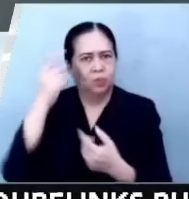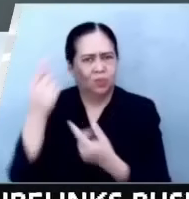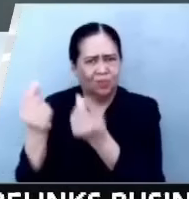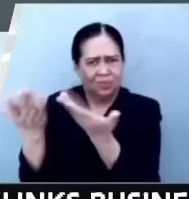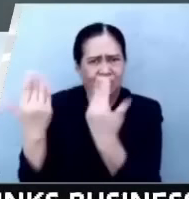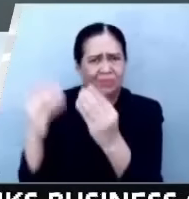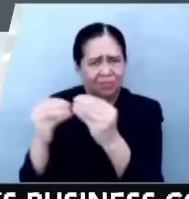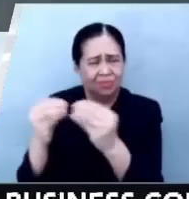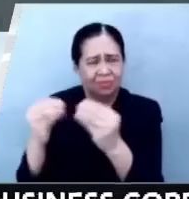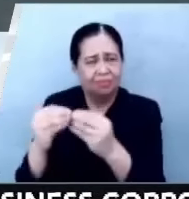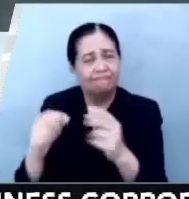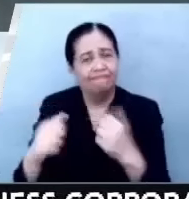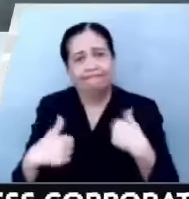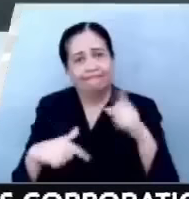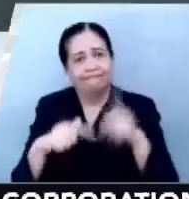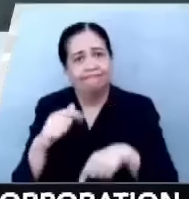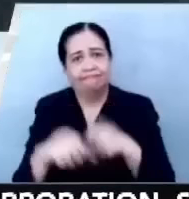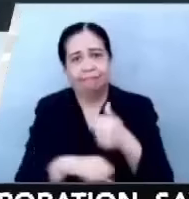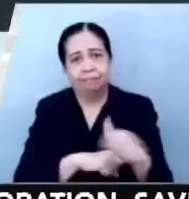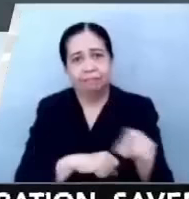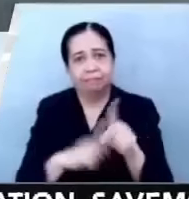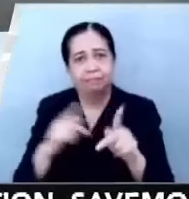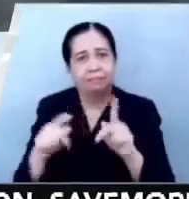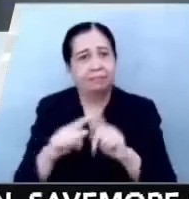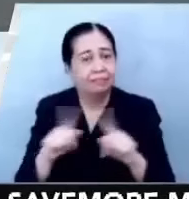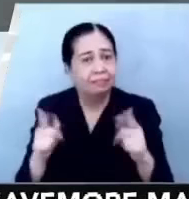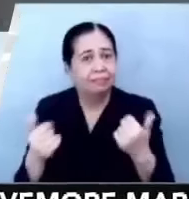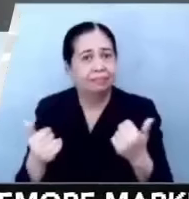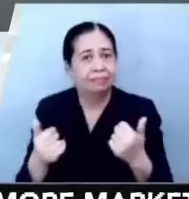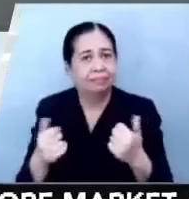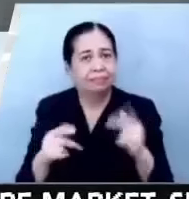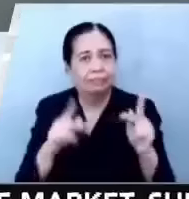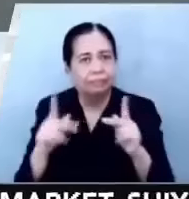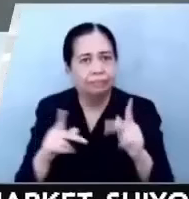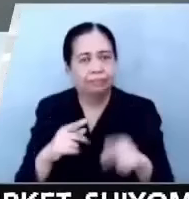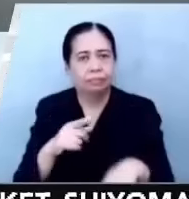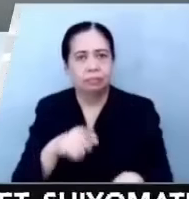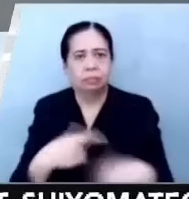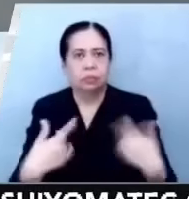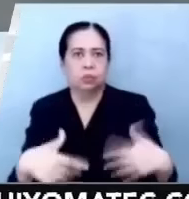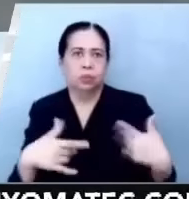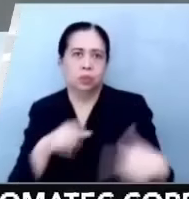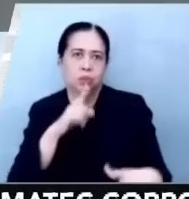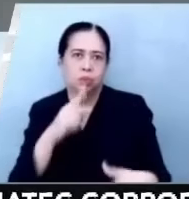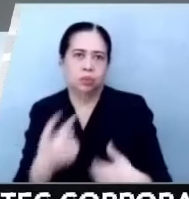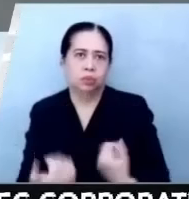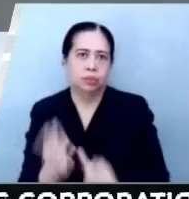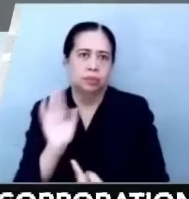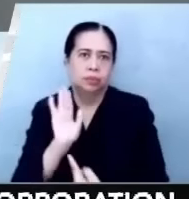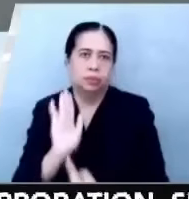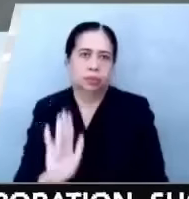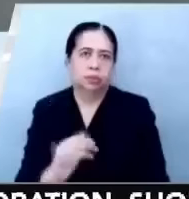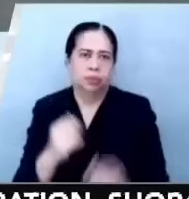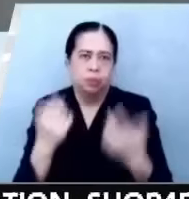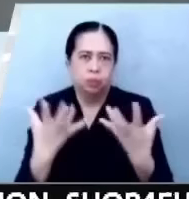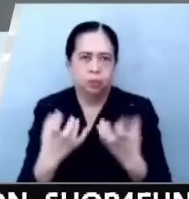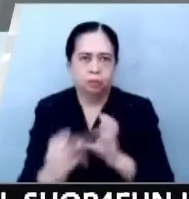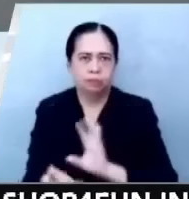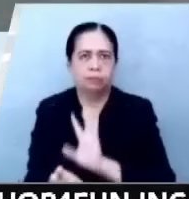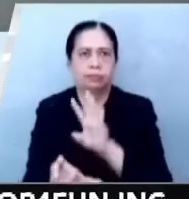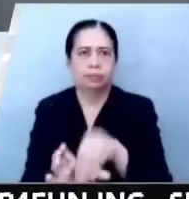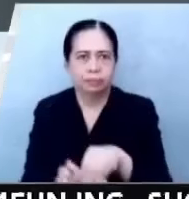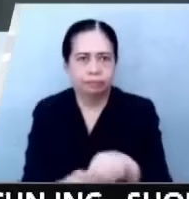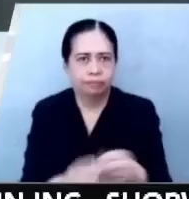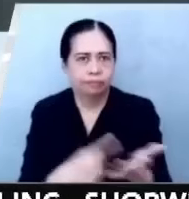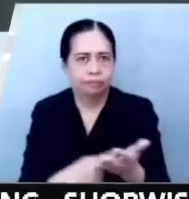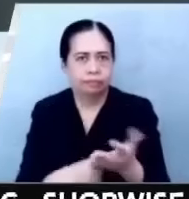cannot blame them. But the mere fact ng ating mga kababayan Pilipino ngayon ay talagang gustong makisangkot sa usapin ng West Philippine